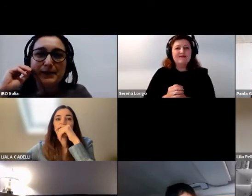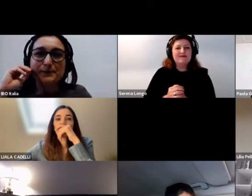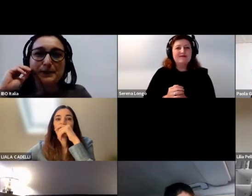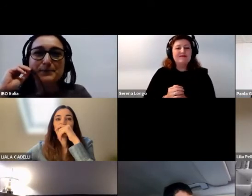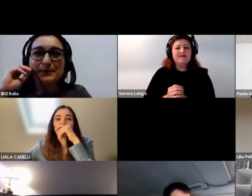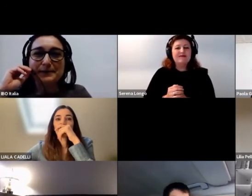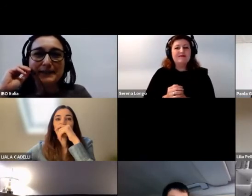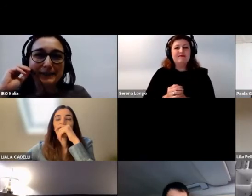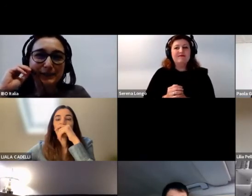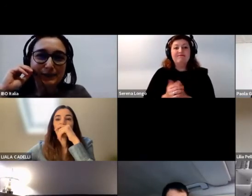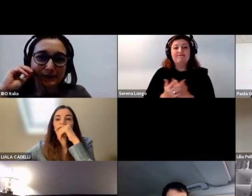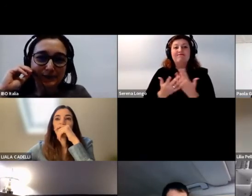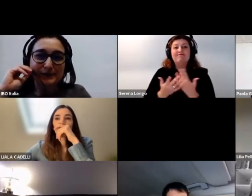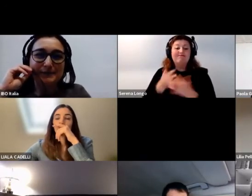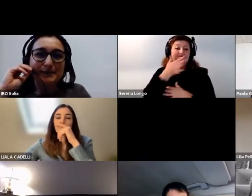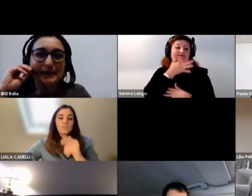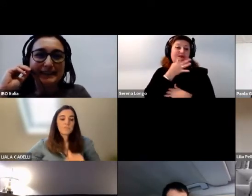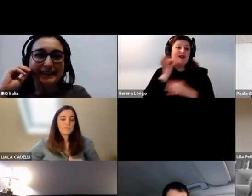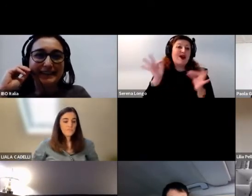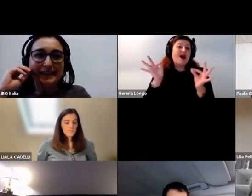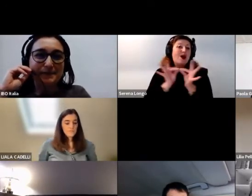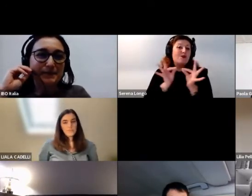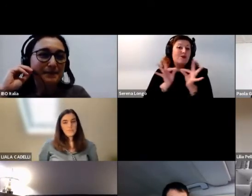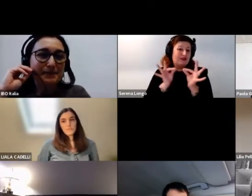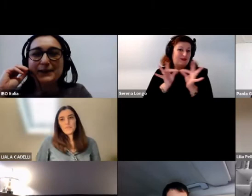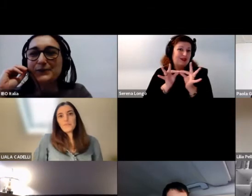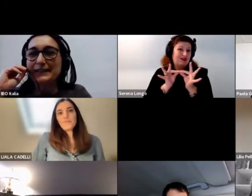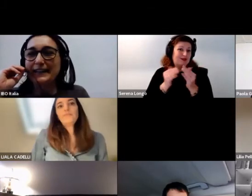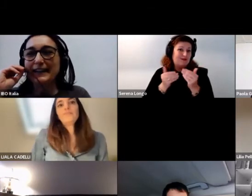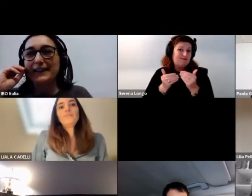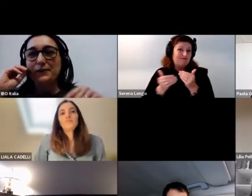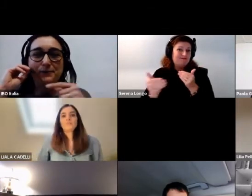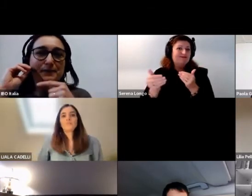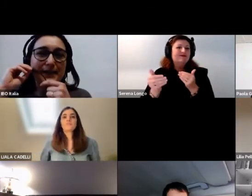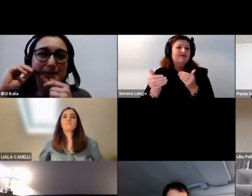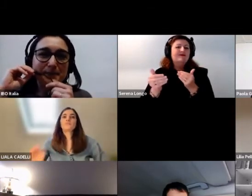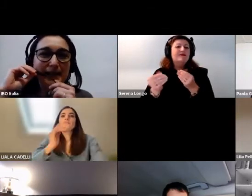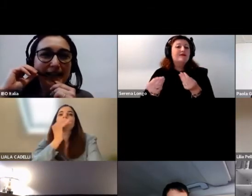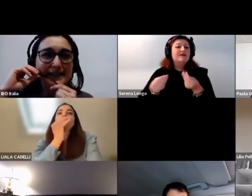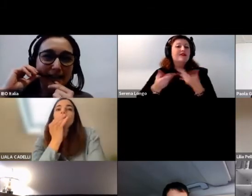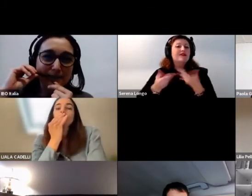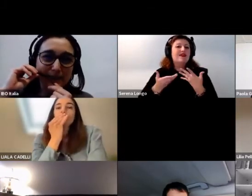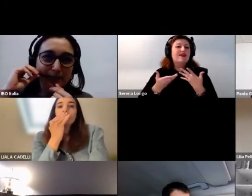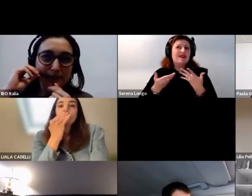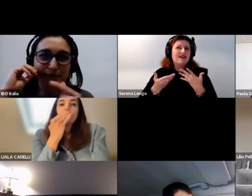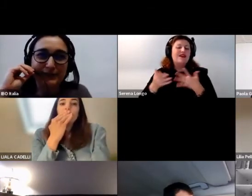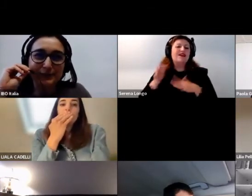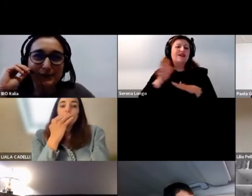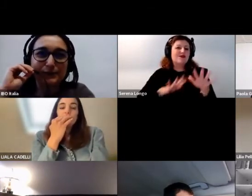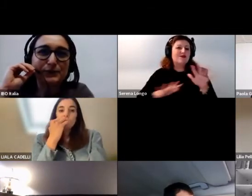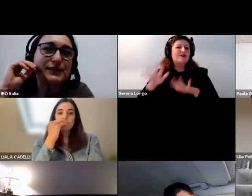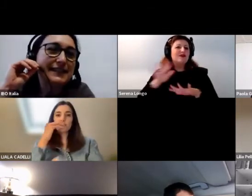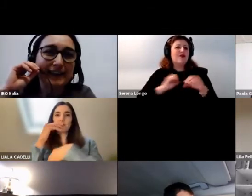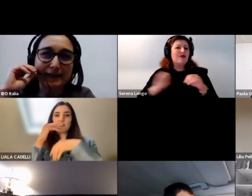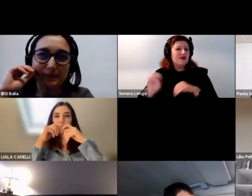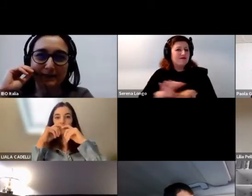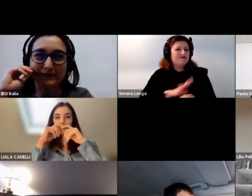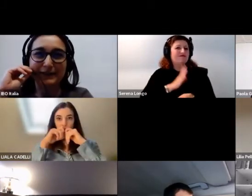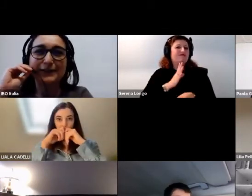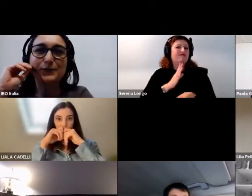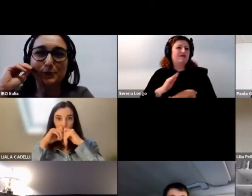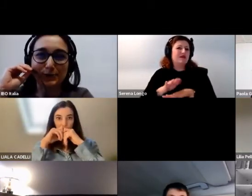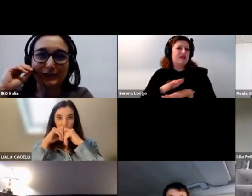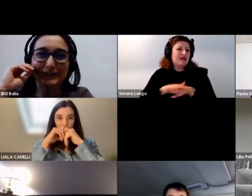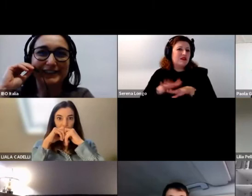prendiamo come un appuntamento così. Per raccontare una bella esperienza, per approfondire le nostre conoscenze e anche